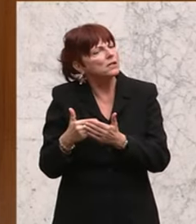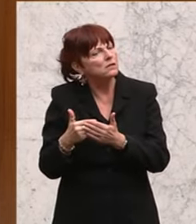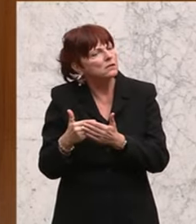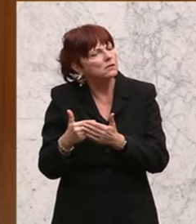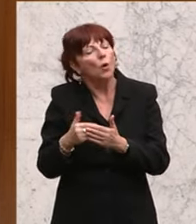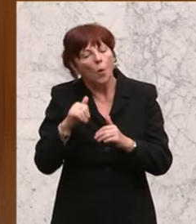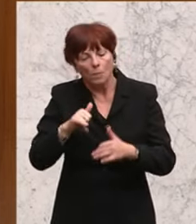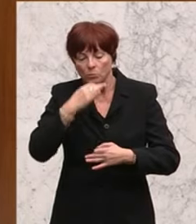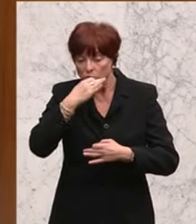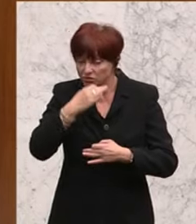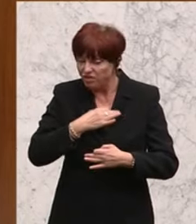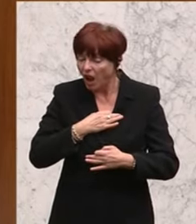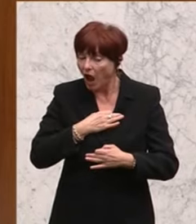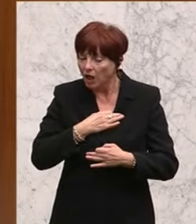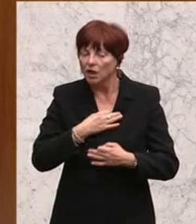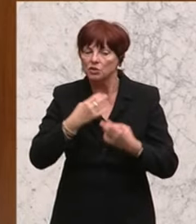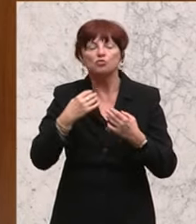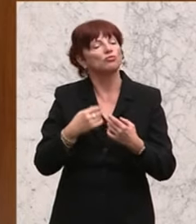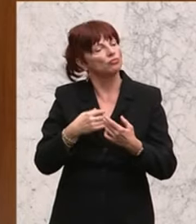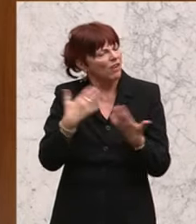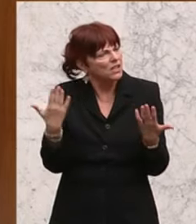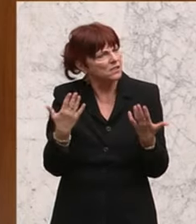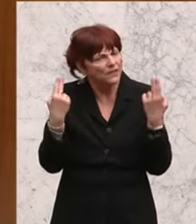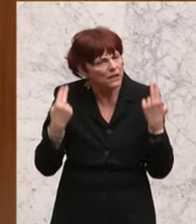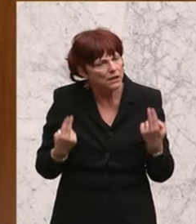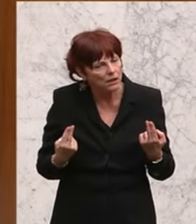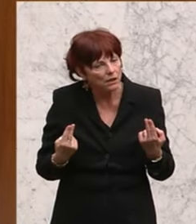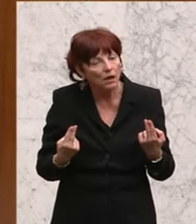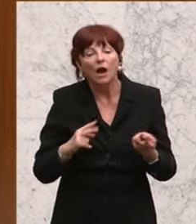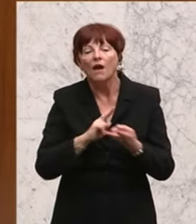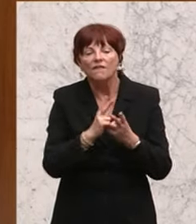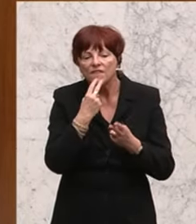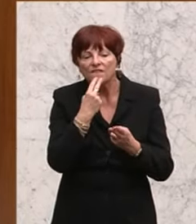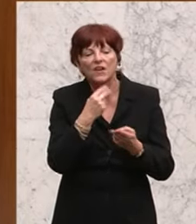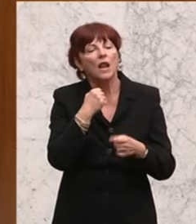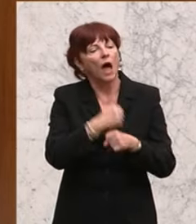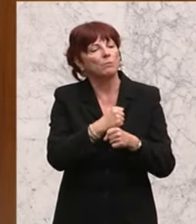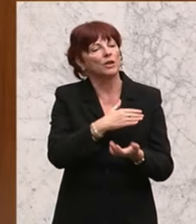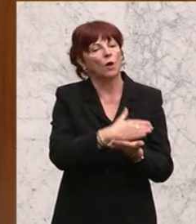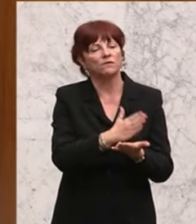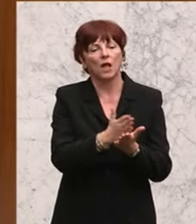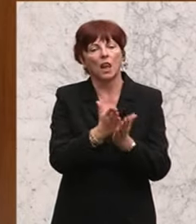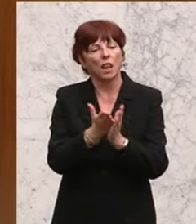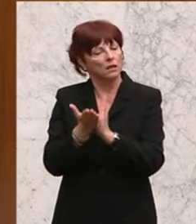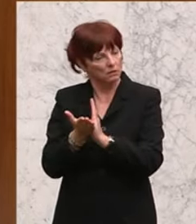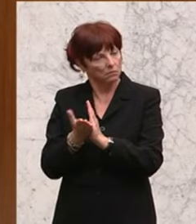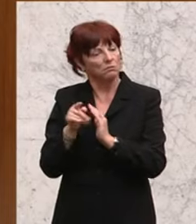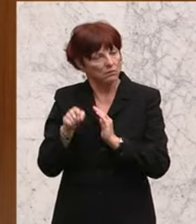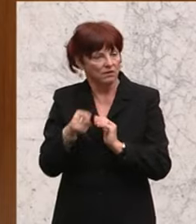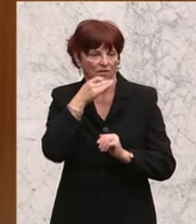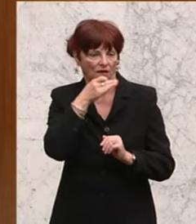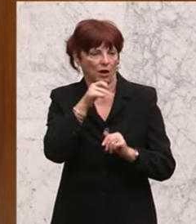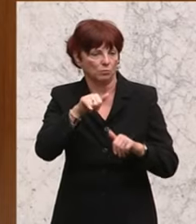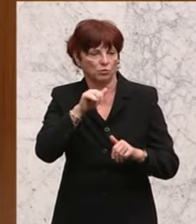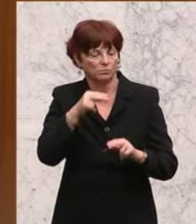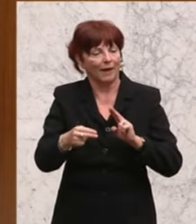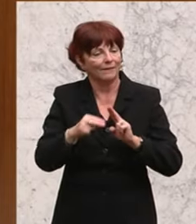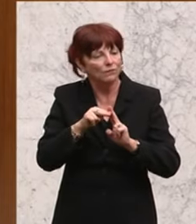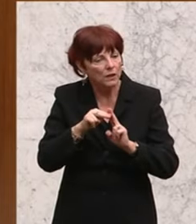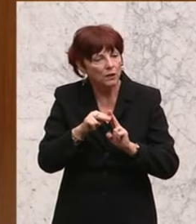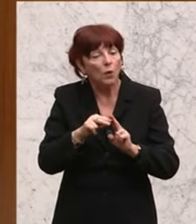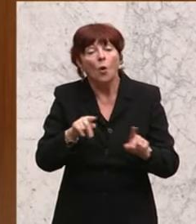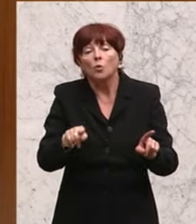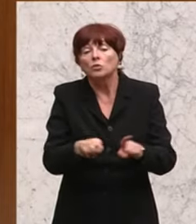haben, die sehr ins Grundsätzliche und Wesentliche gehen, nämlich die Frage, wie wollen wir Arbeit verteilen? Die Frage, wie wollen wir